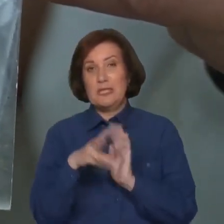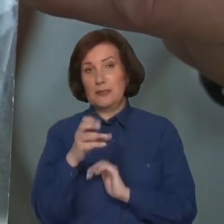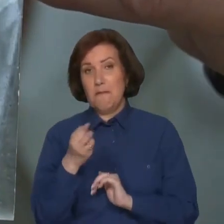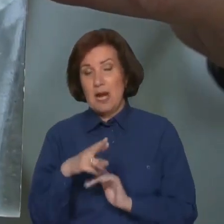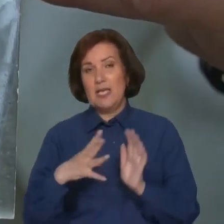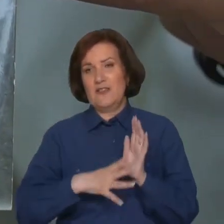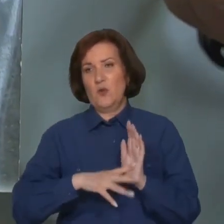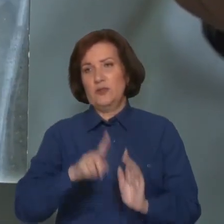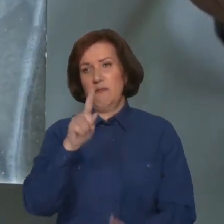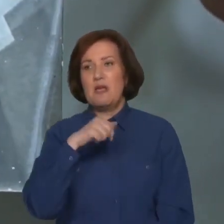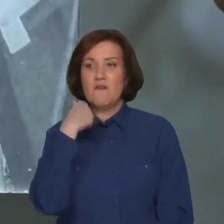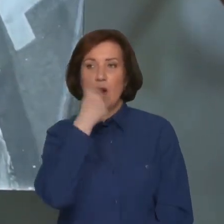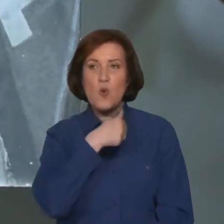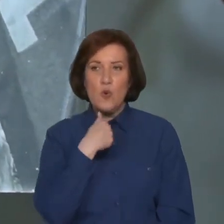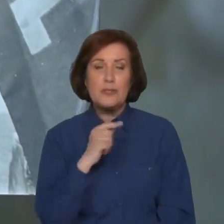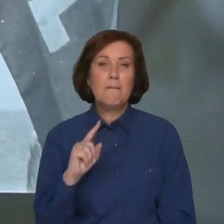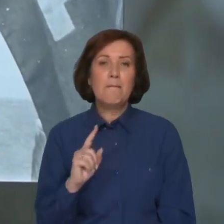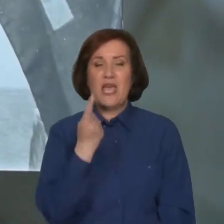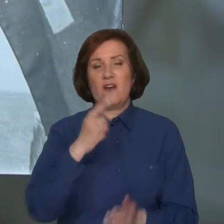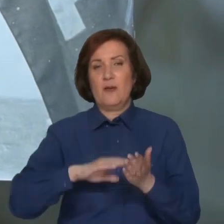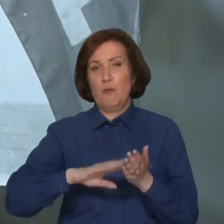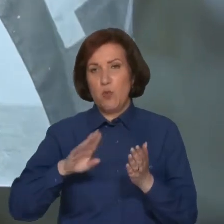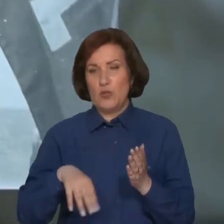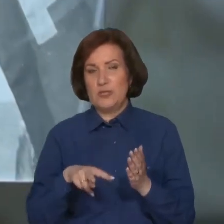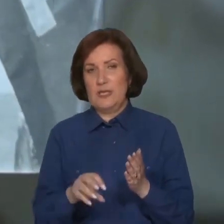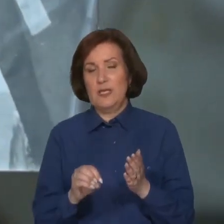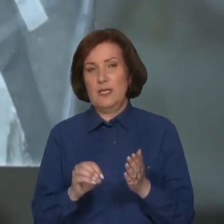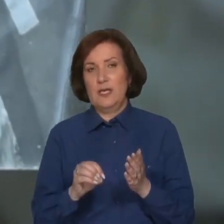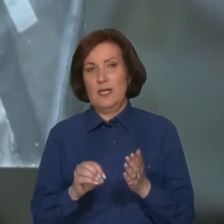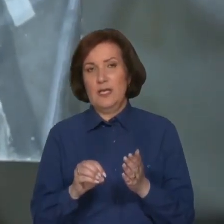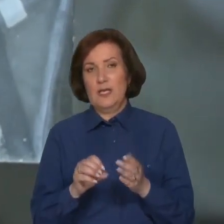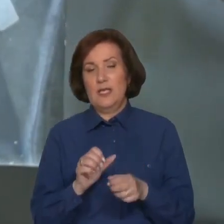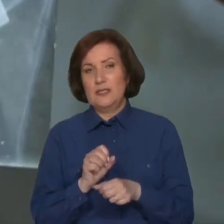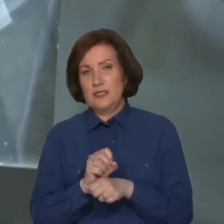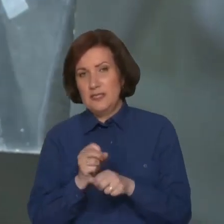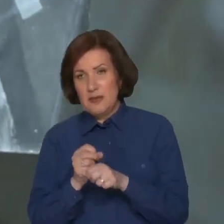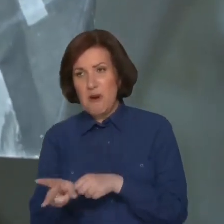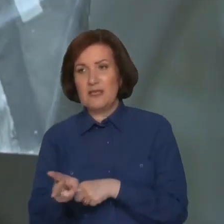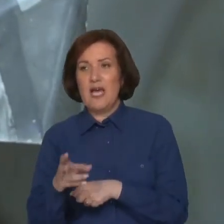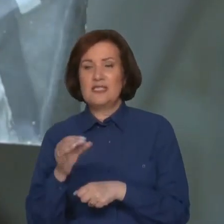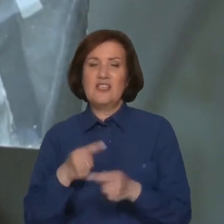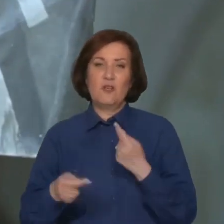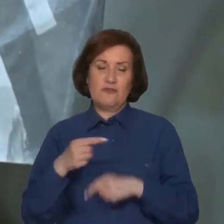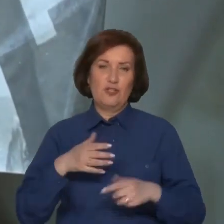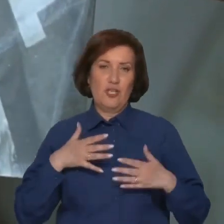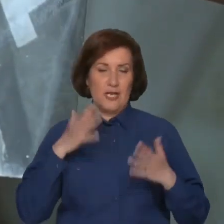18 мая 91-го року. Перший після депортації, возвращення кримських